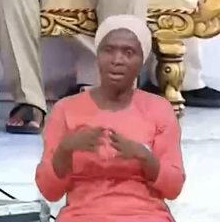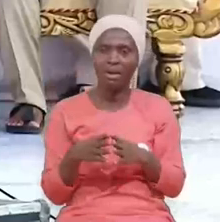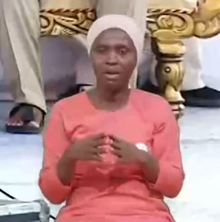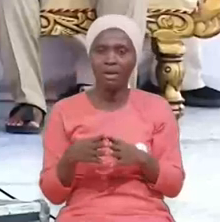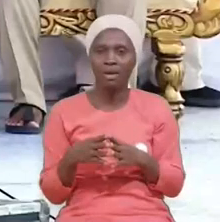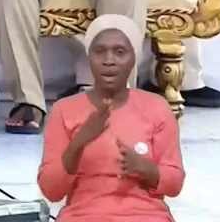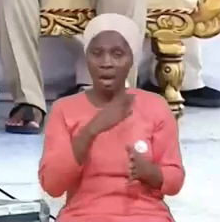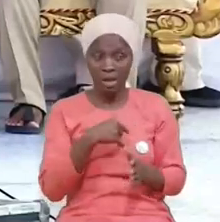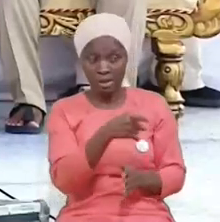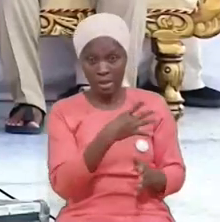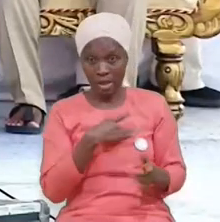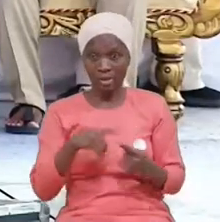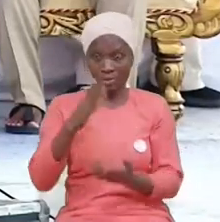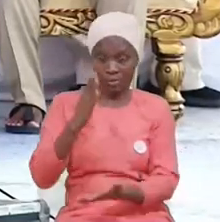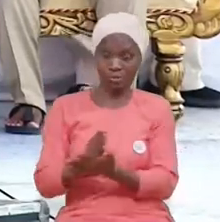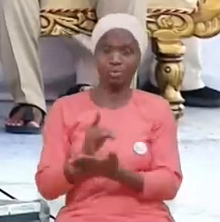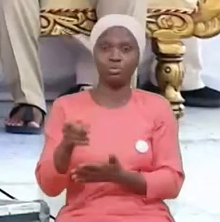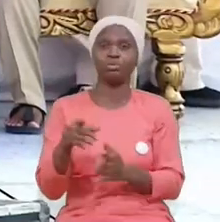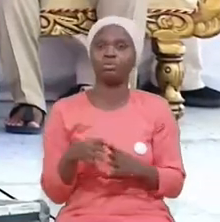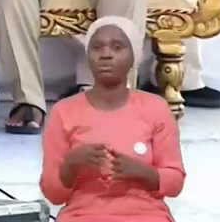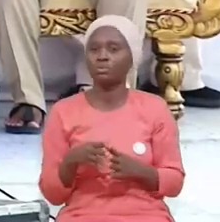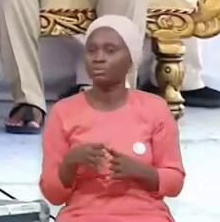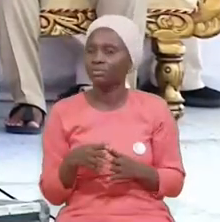Et veut t'empêcher.